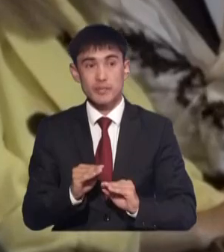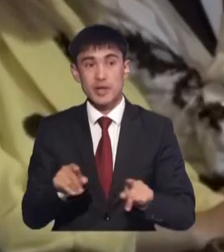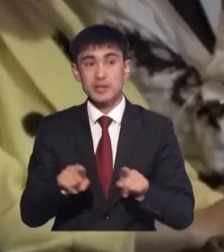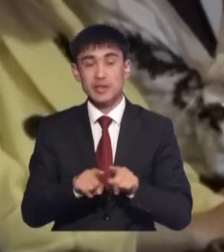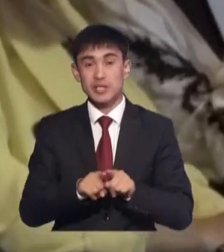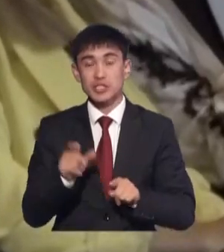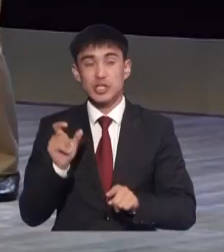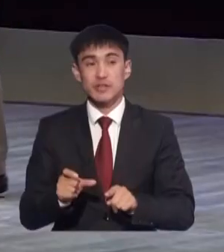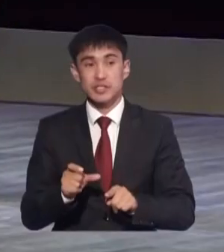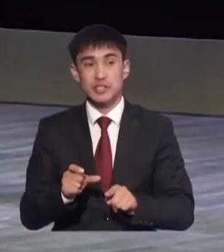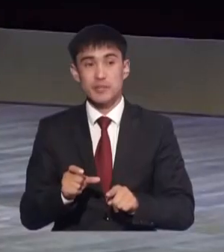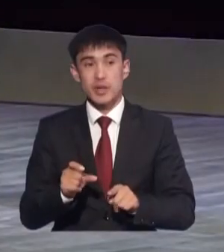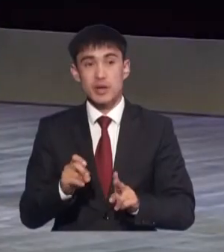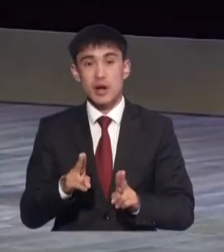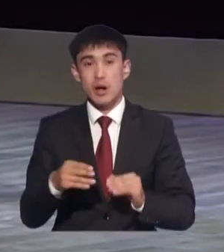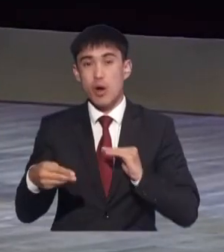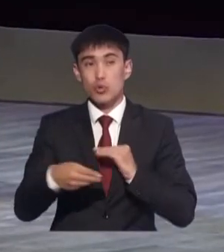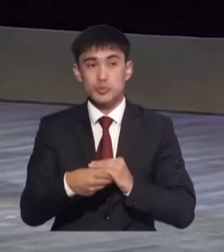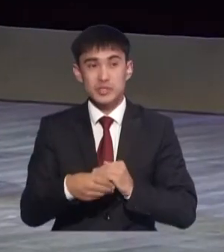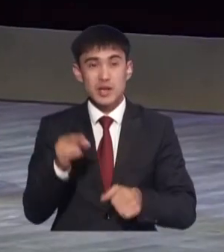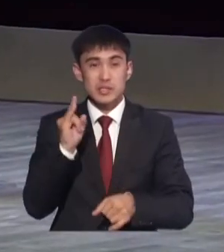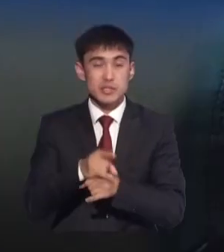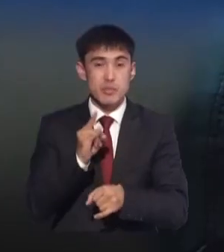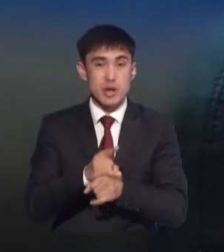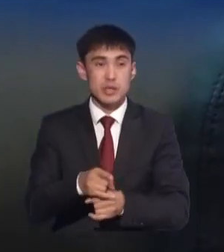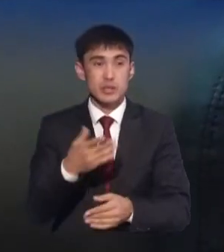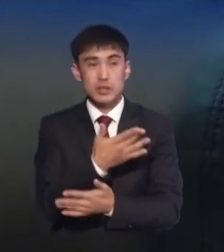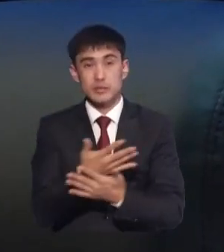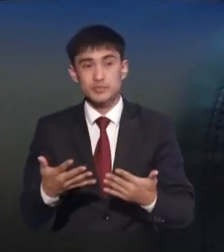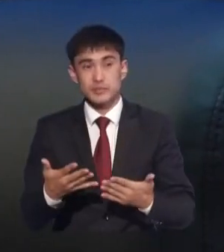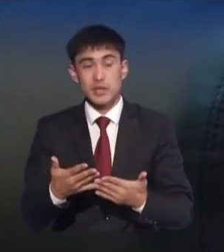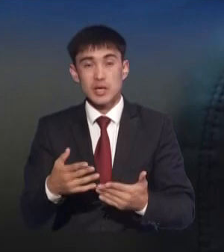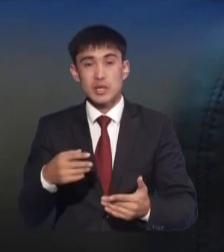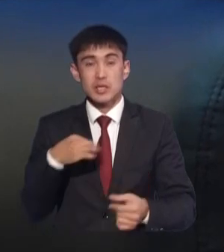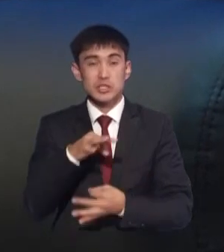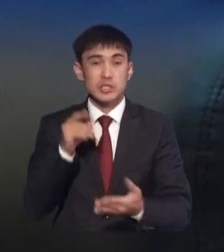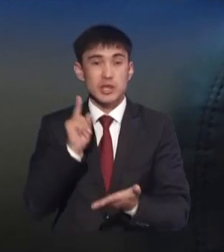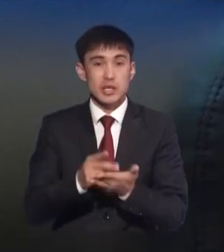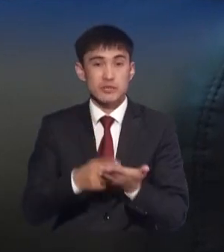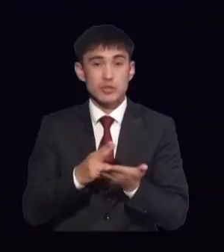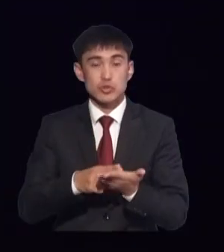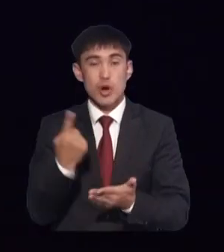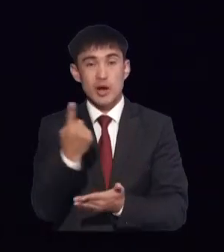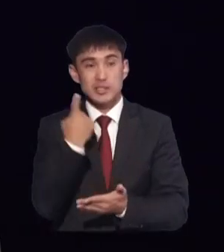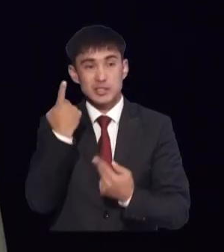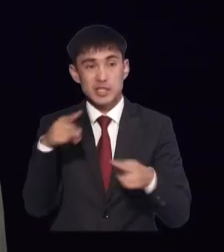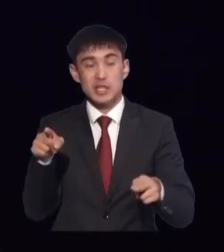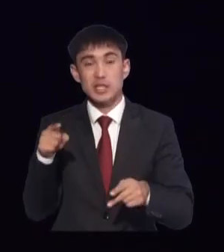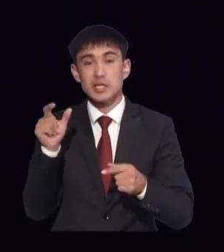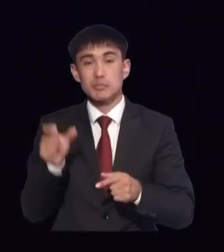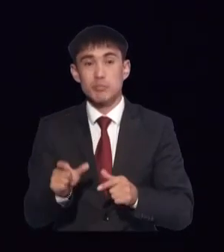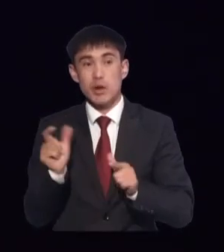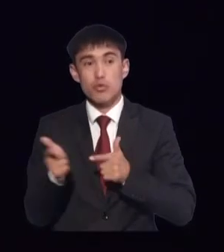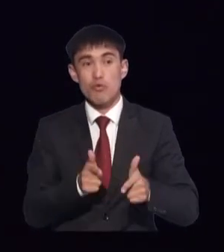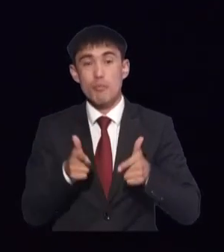такие человеческие пороки, как коррупция, лицемерие и ложь. А также лишний раз доказывает, что отдельные личности готовы